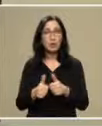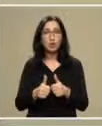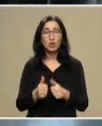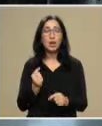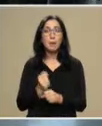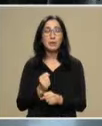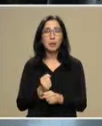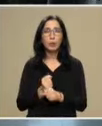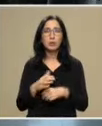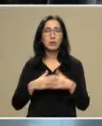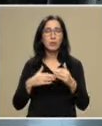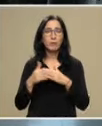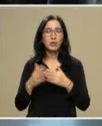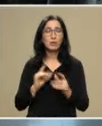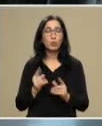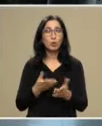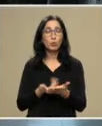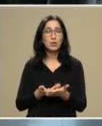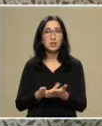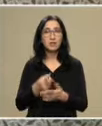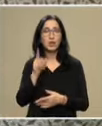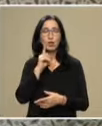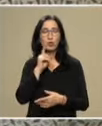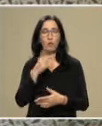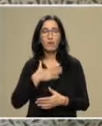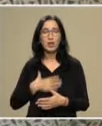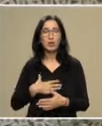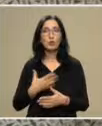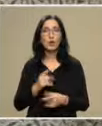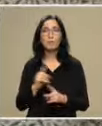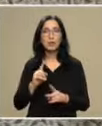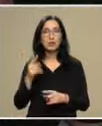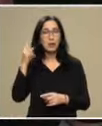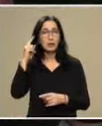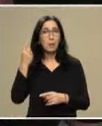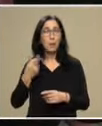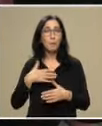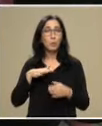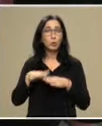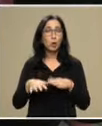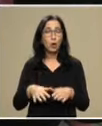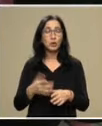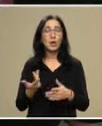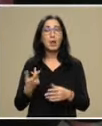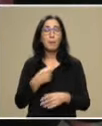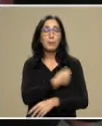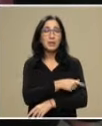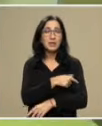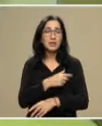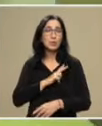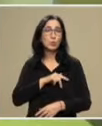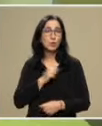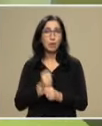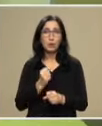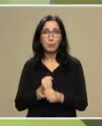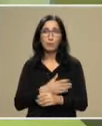ще са най-вече професиите, които изискват човечност, емпатия, нестандартен подход, което означава, че медици и социални